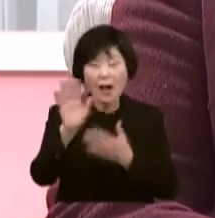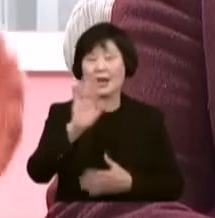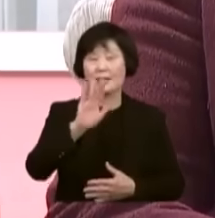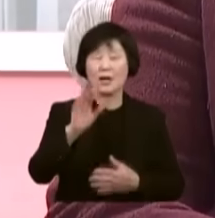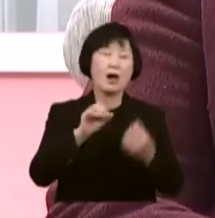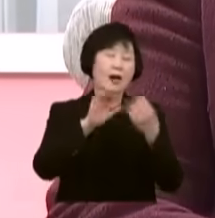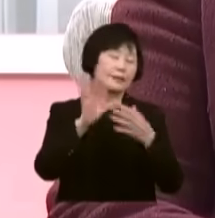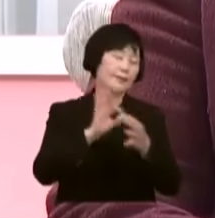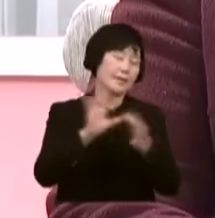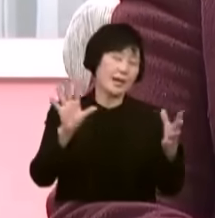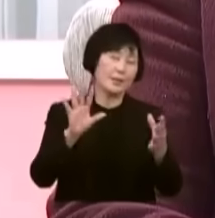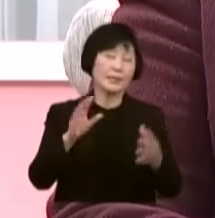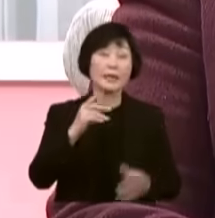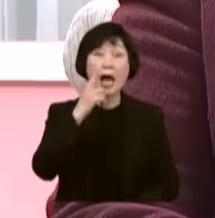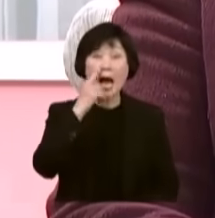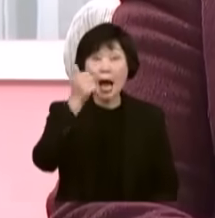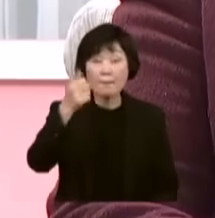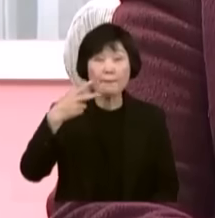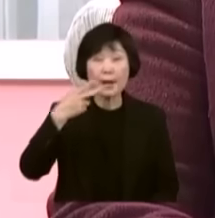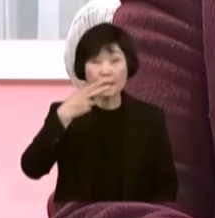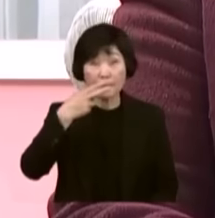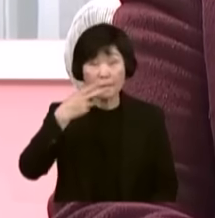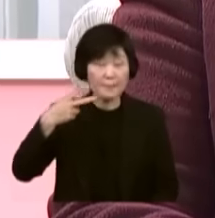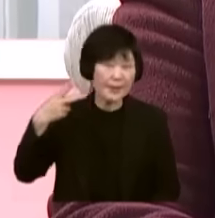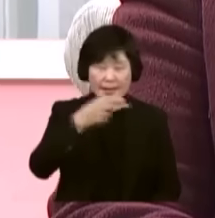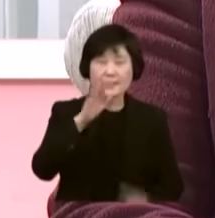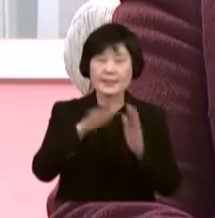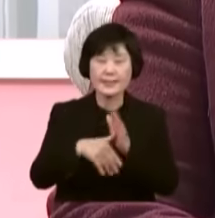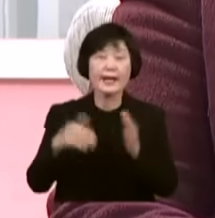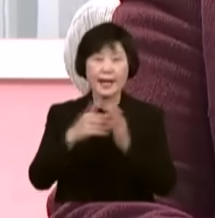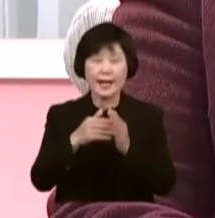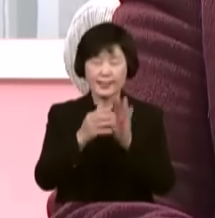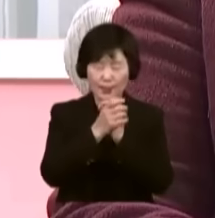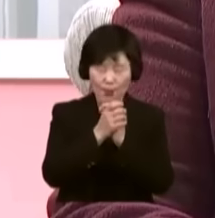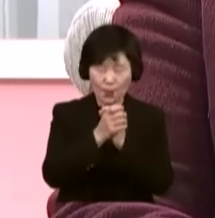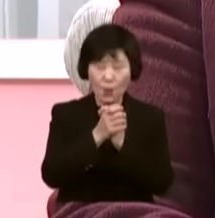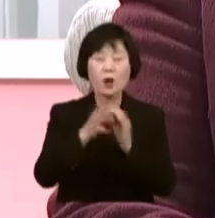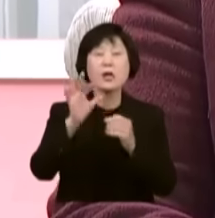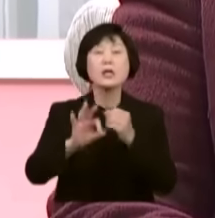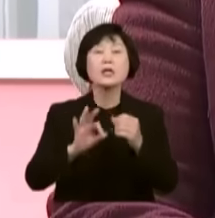오든 말든 그냥 나는 끊을 때까지 기도를 한다. 그렇지. 이거 잘한다. 10년 동안 기도를 한